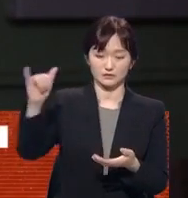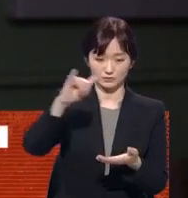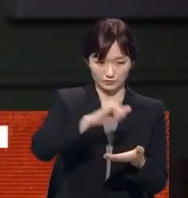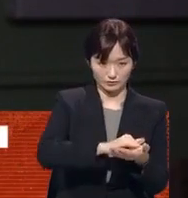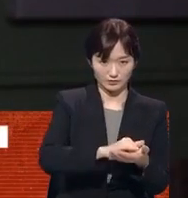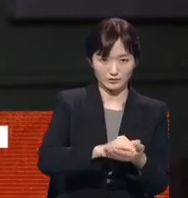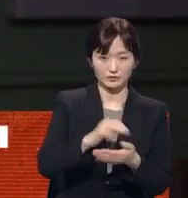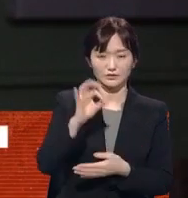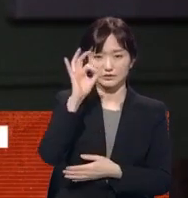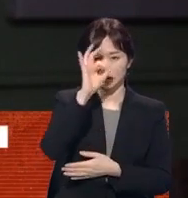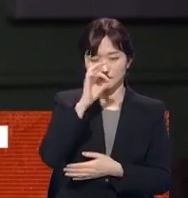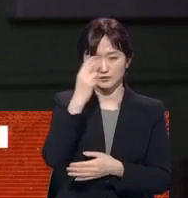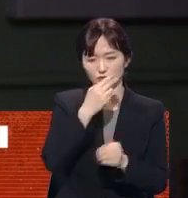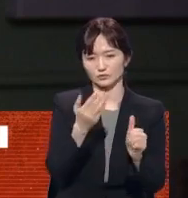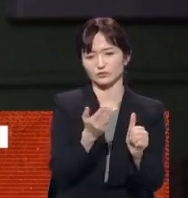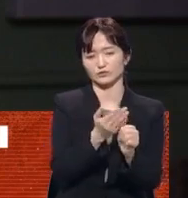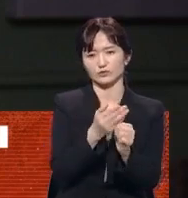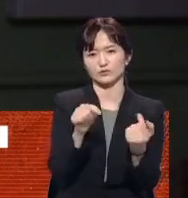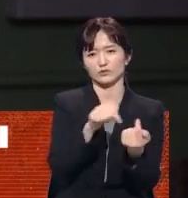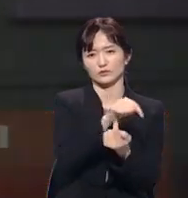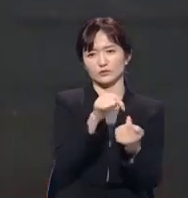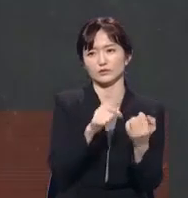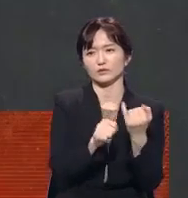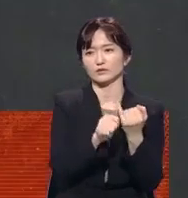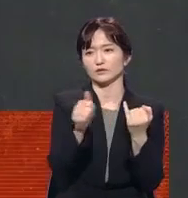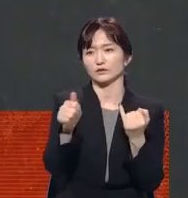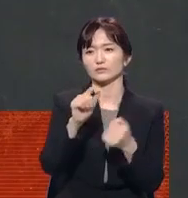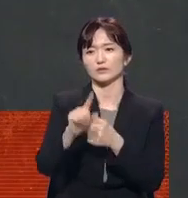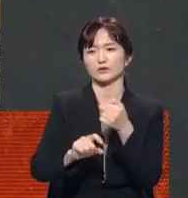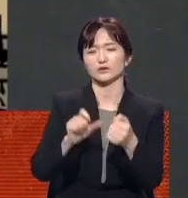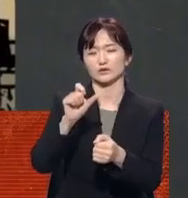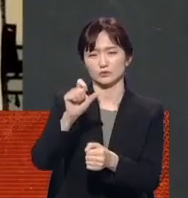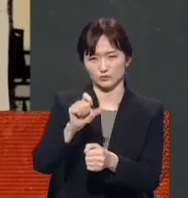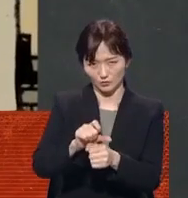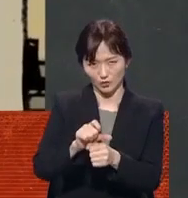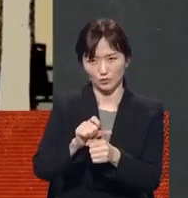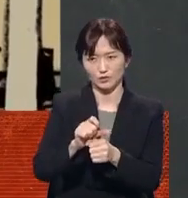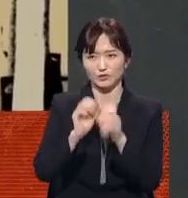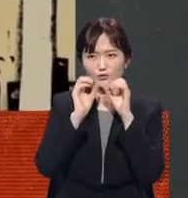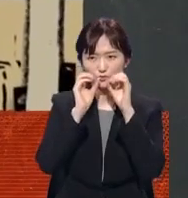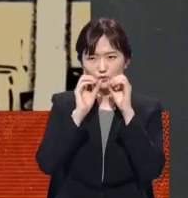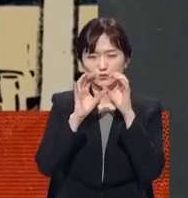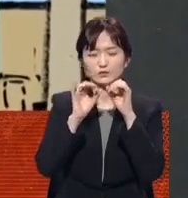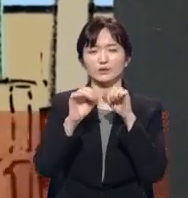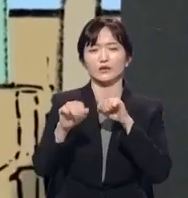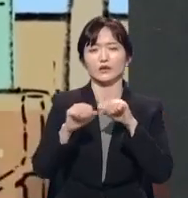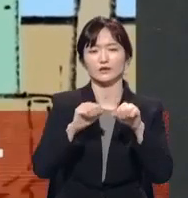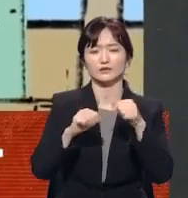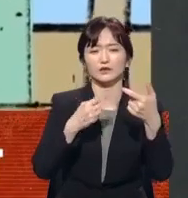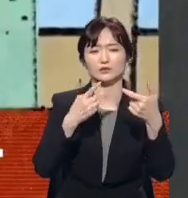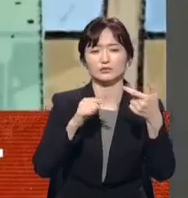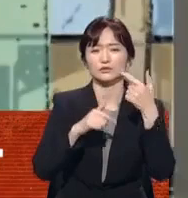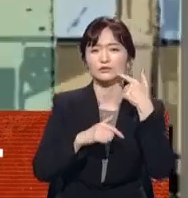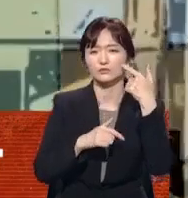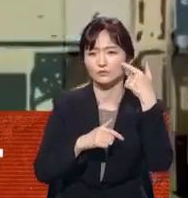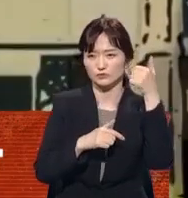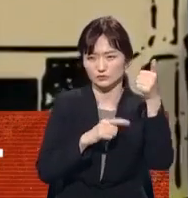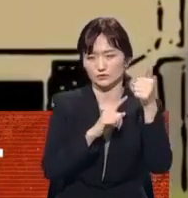있었는데요이 남편은 15년 동안 이곳에서이 선교활동을 해오던 60대 목회자였습니다 자